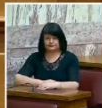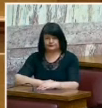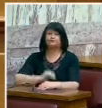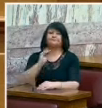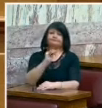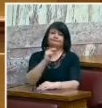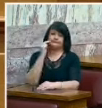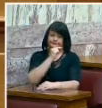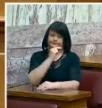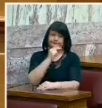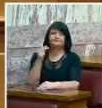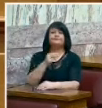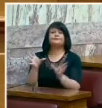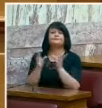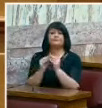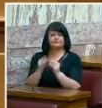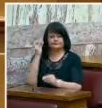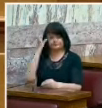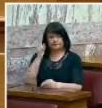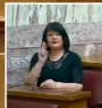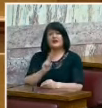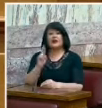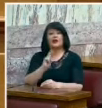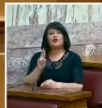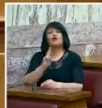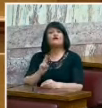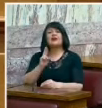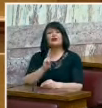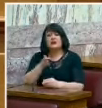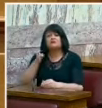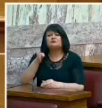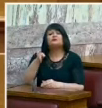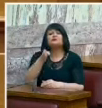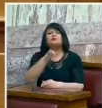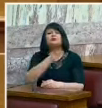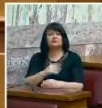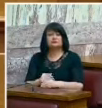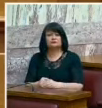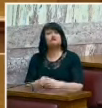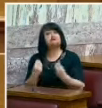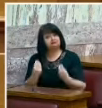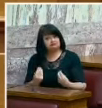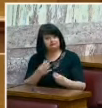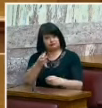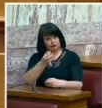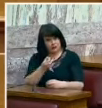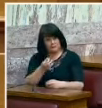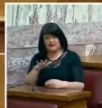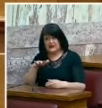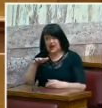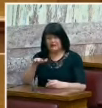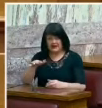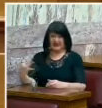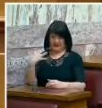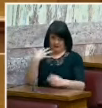ζήτημα του Ρουβίκονα. Καλοδεχούμενη η καταδίκη της απειλής την